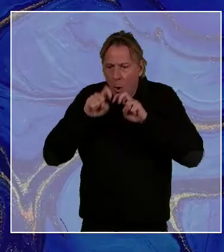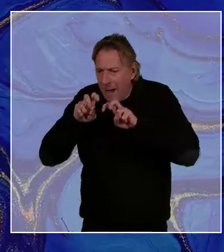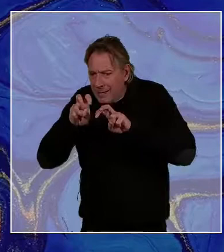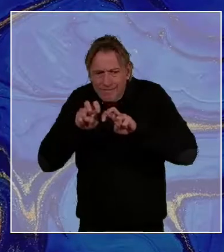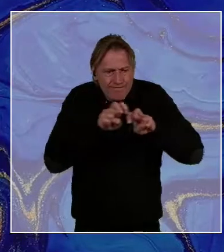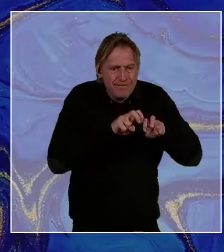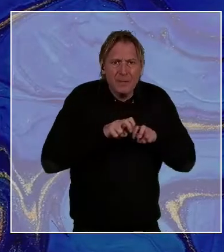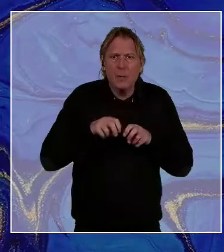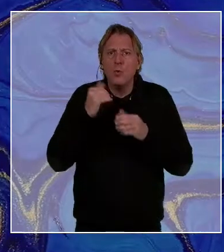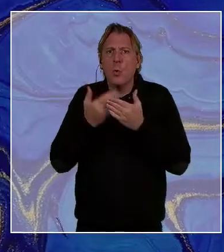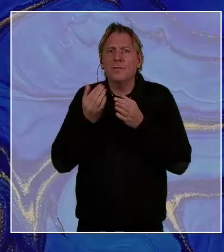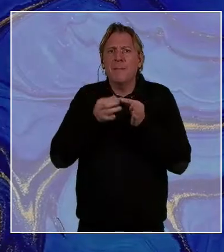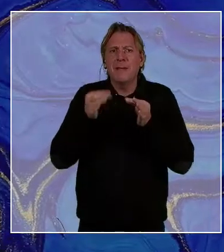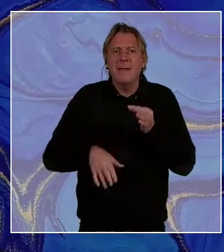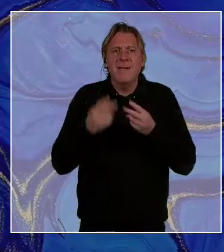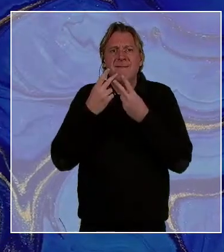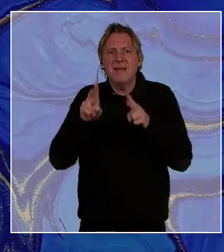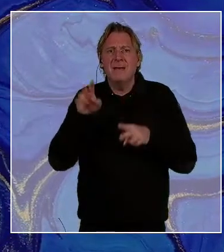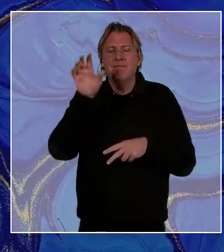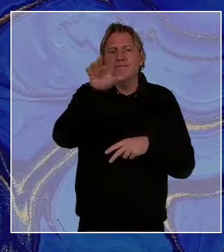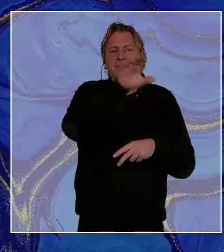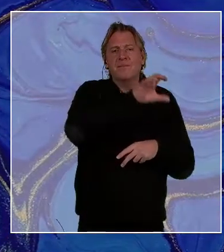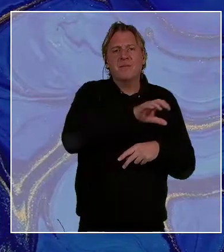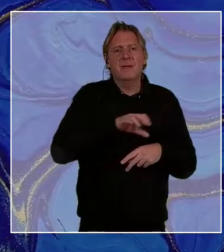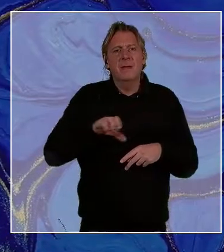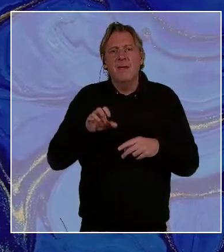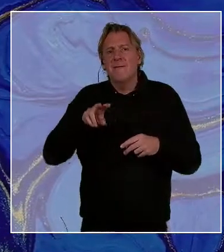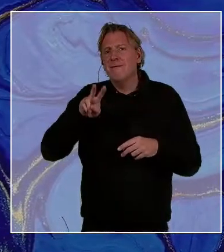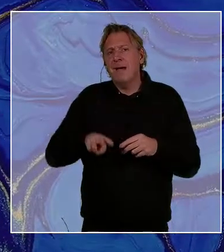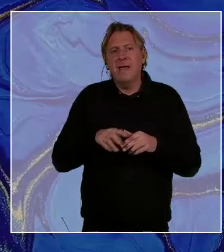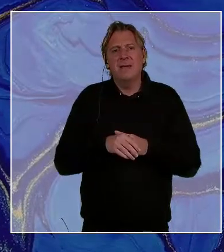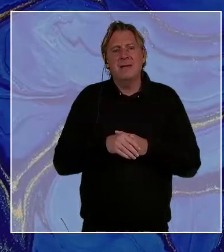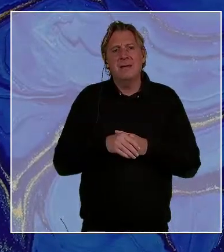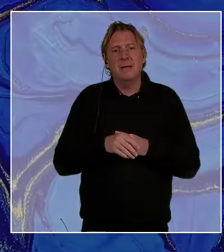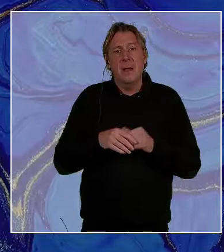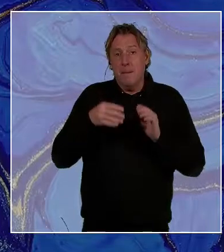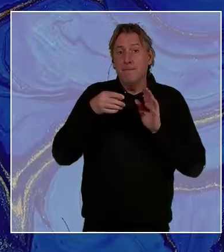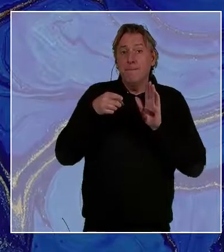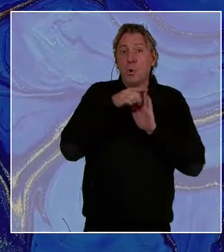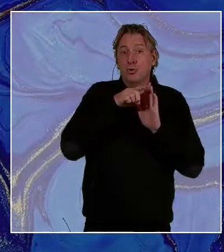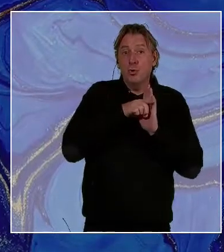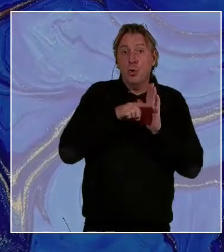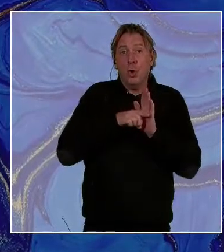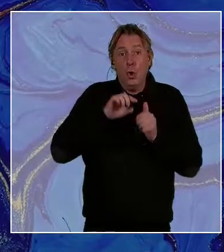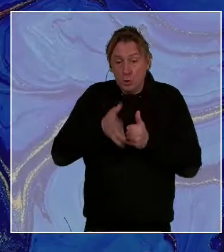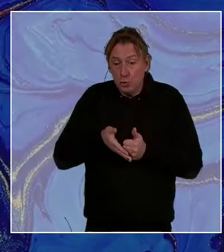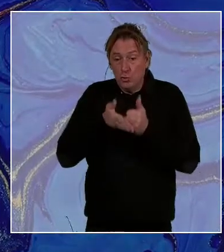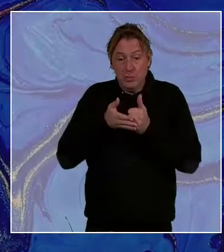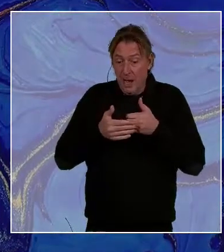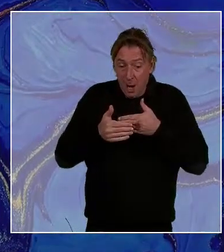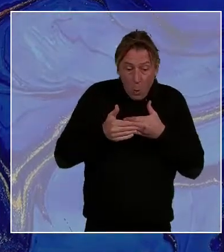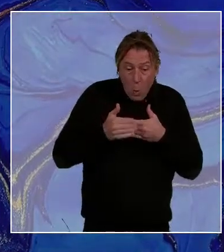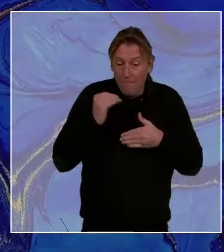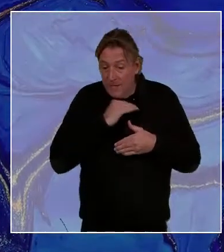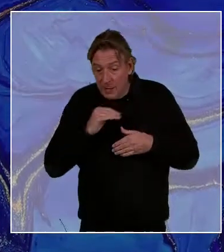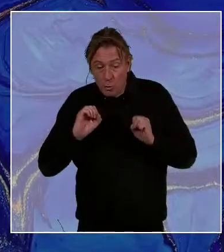que les villes avaient dépassé les mesures de soutien à court terme, les